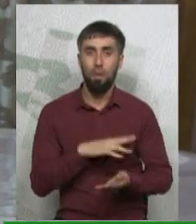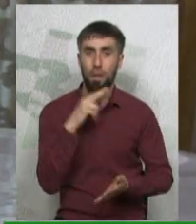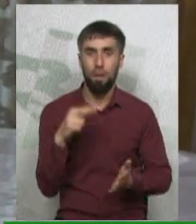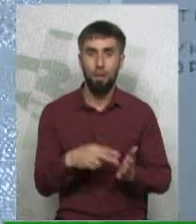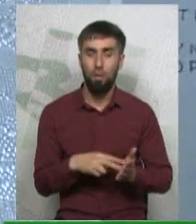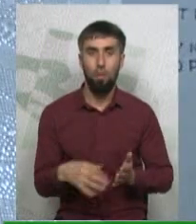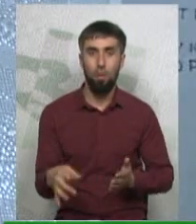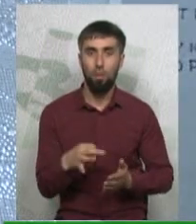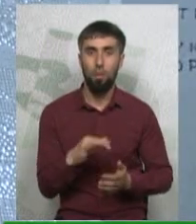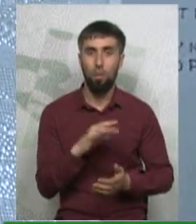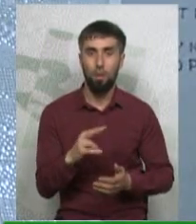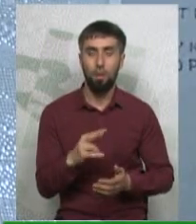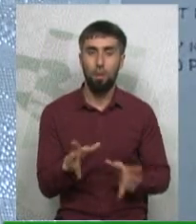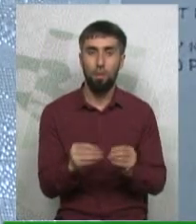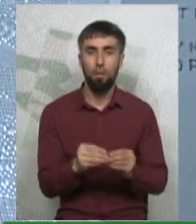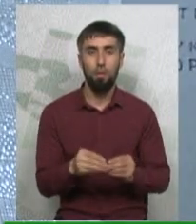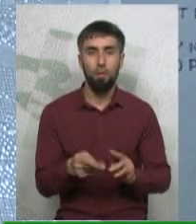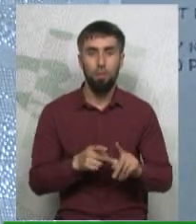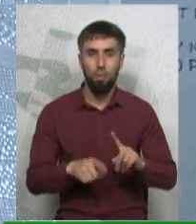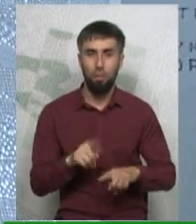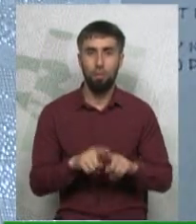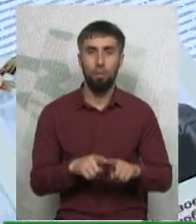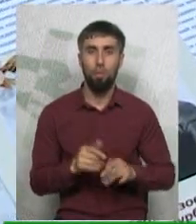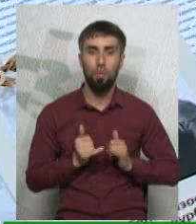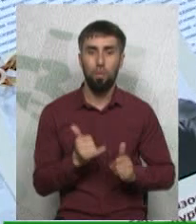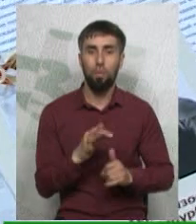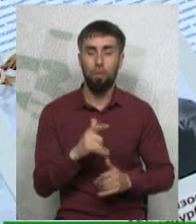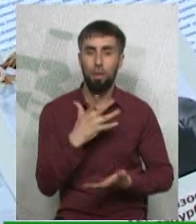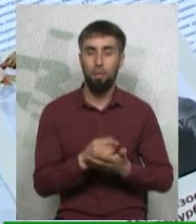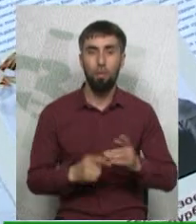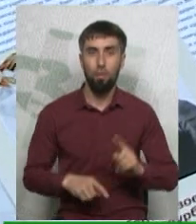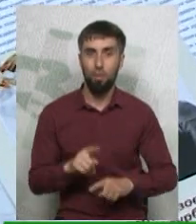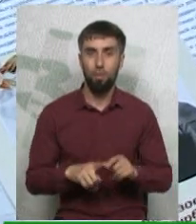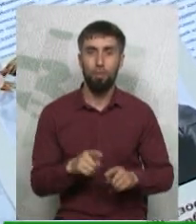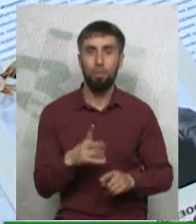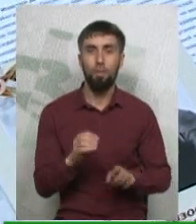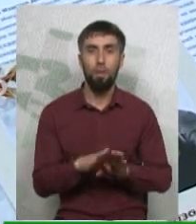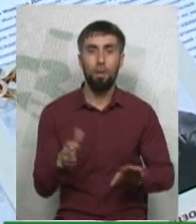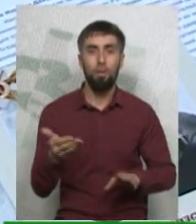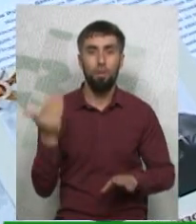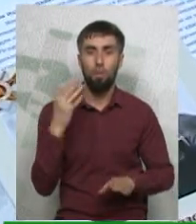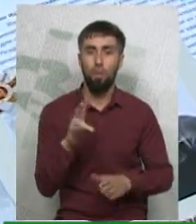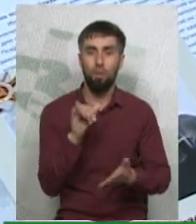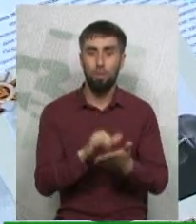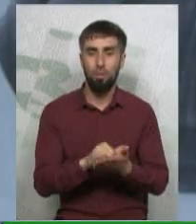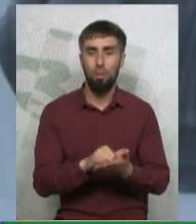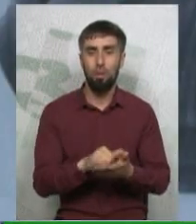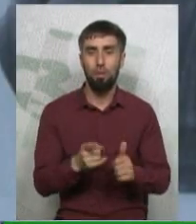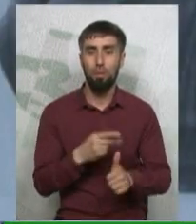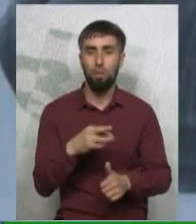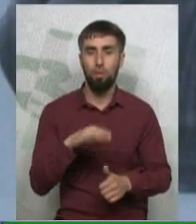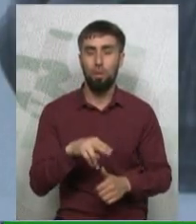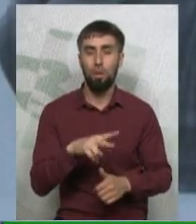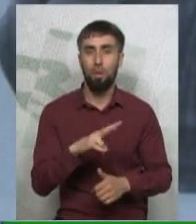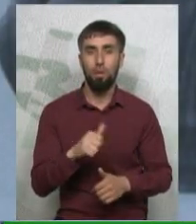Ленинградской области. Осман вместе со всеми родными чтят подвиг своего родственника. Не так давно они установили на братской могиле чурт